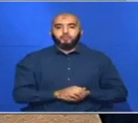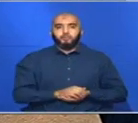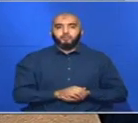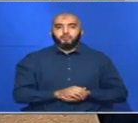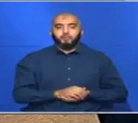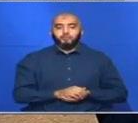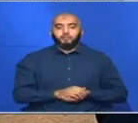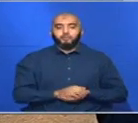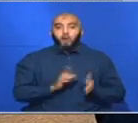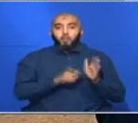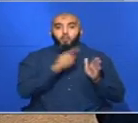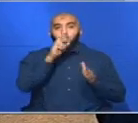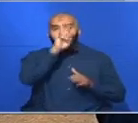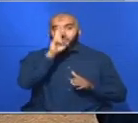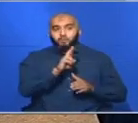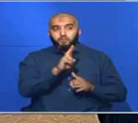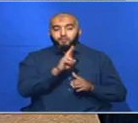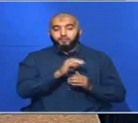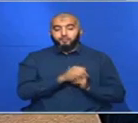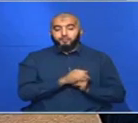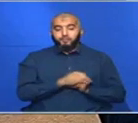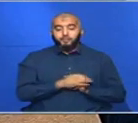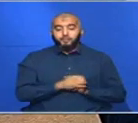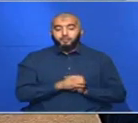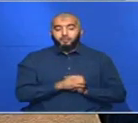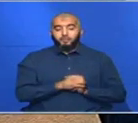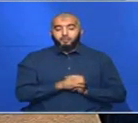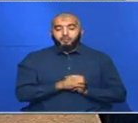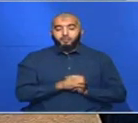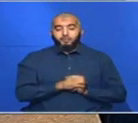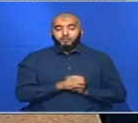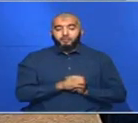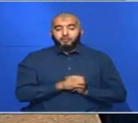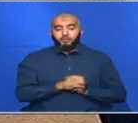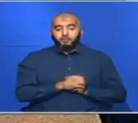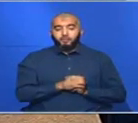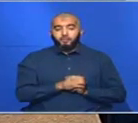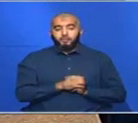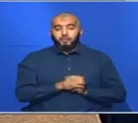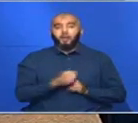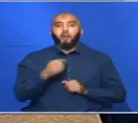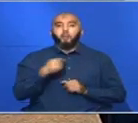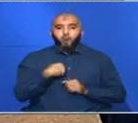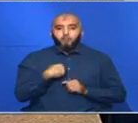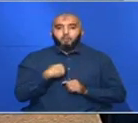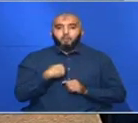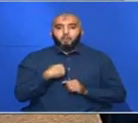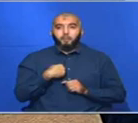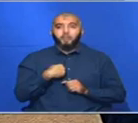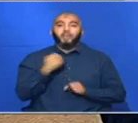سؤال اول شيء انا كنت شريك مؤسسه مع احد الاشخاص